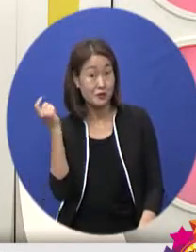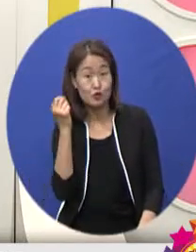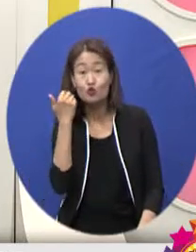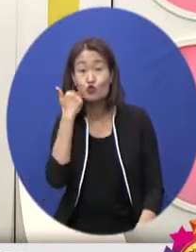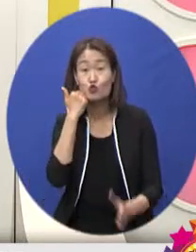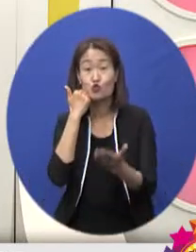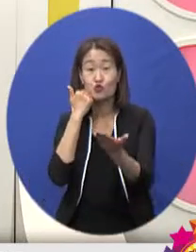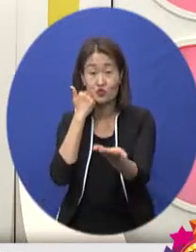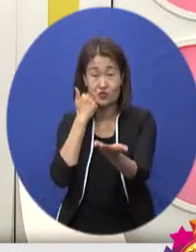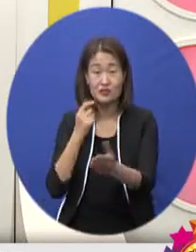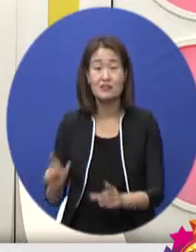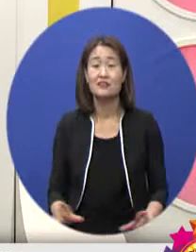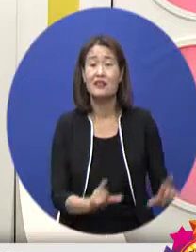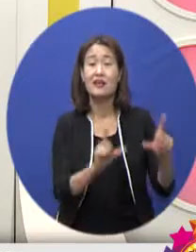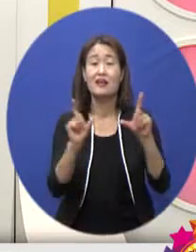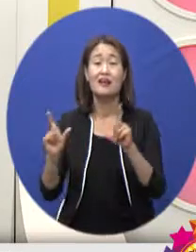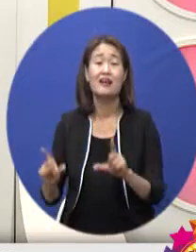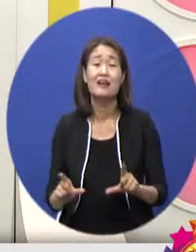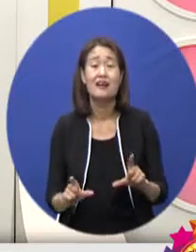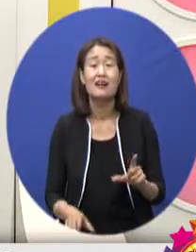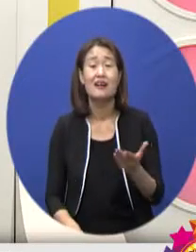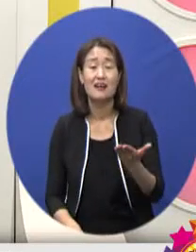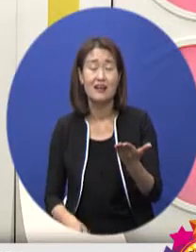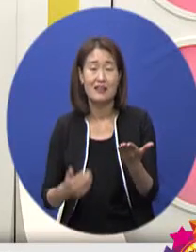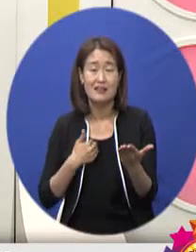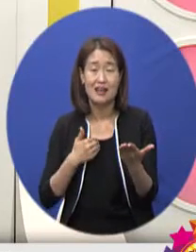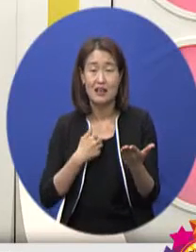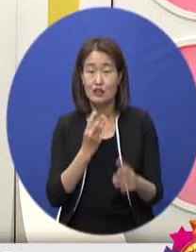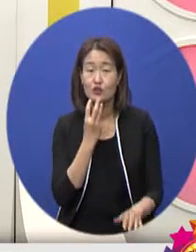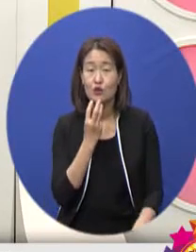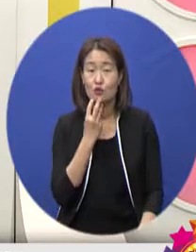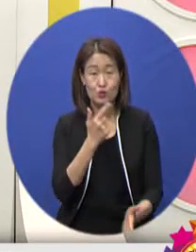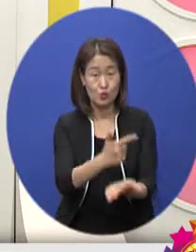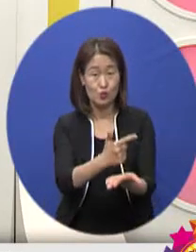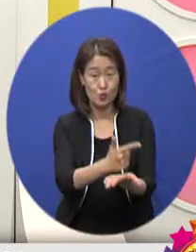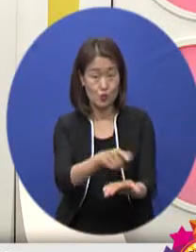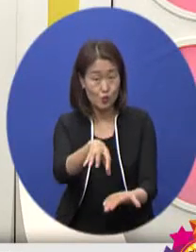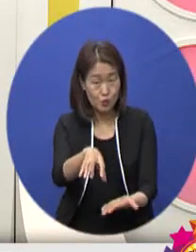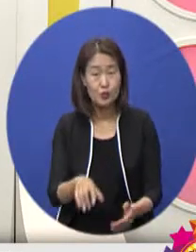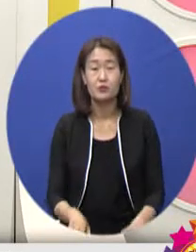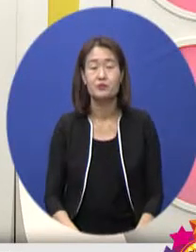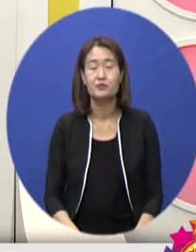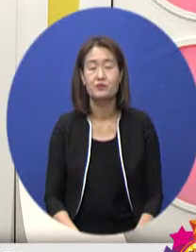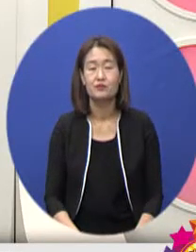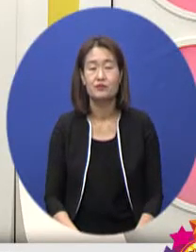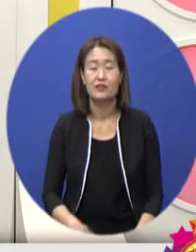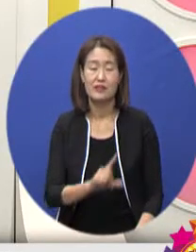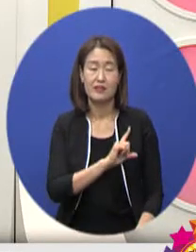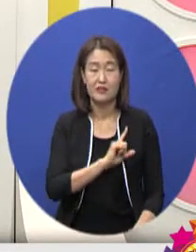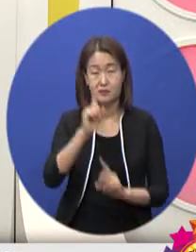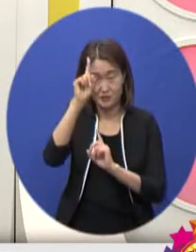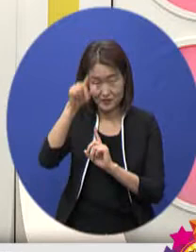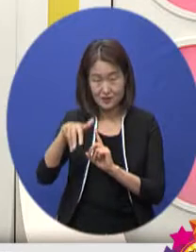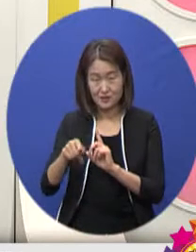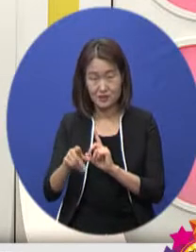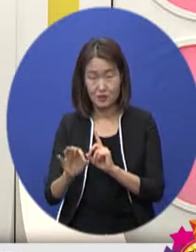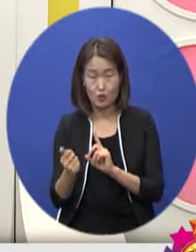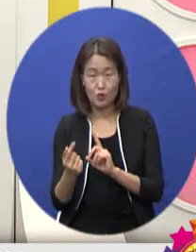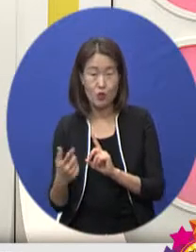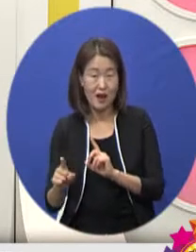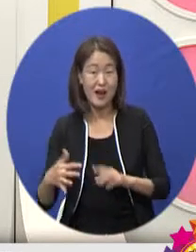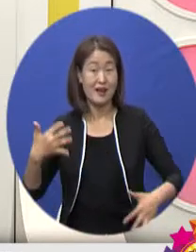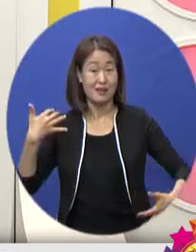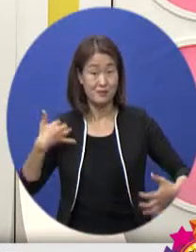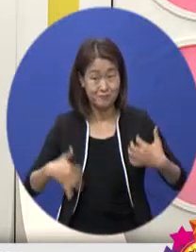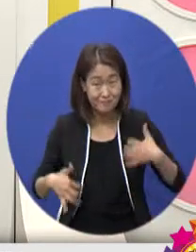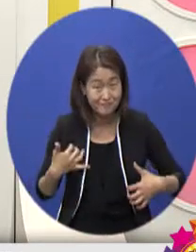주인공은 어느 하늘 아래 살고 계신가요? 저 여기 서울 노원구고요. 네. 이정화입니다. 네, 반갑습니다,